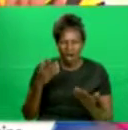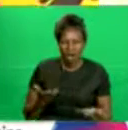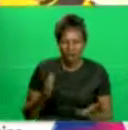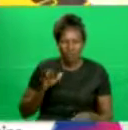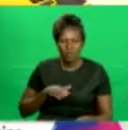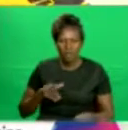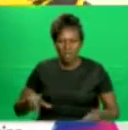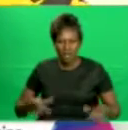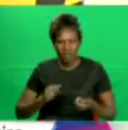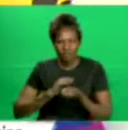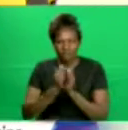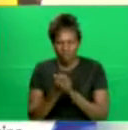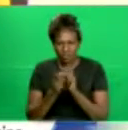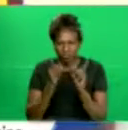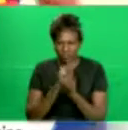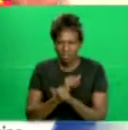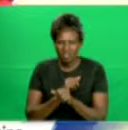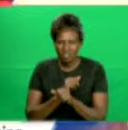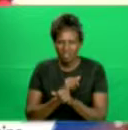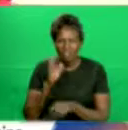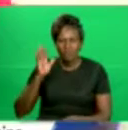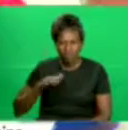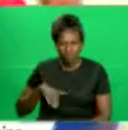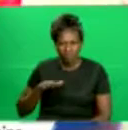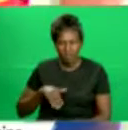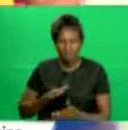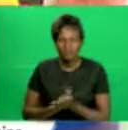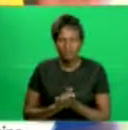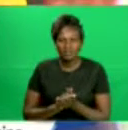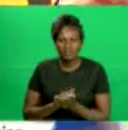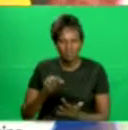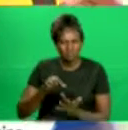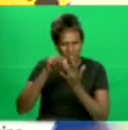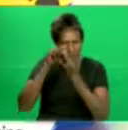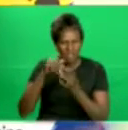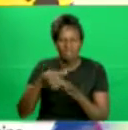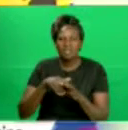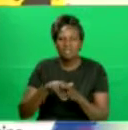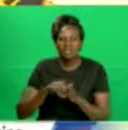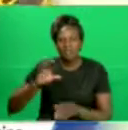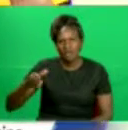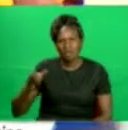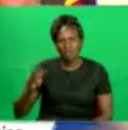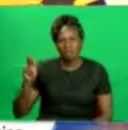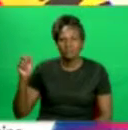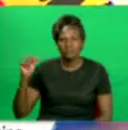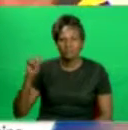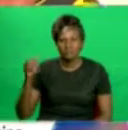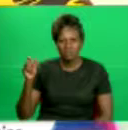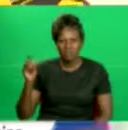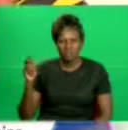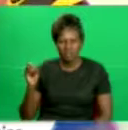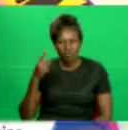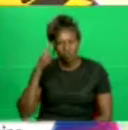mama imebadilika. Wakina mama hasa hapa Kajiado County kwa ajili ya ile